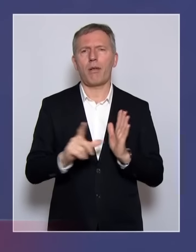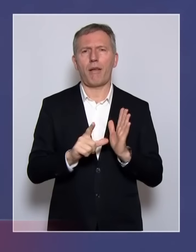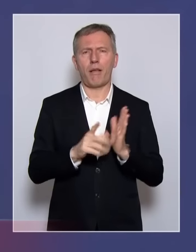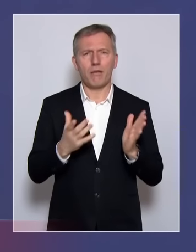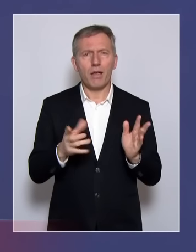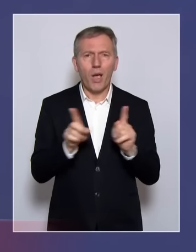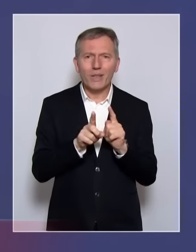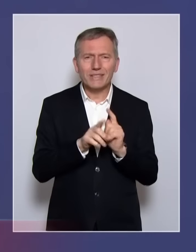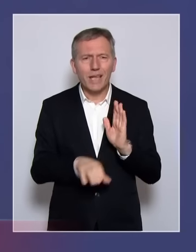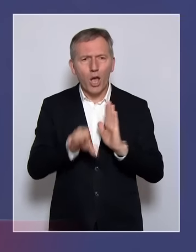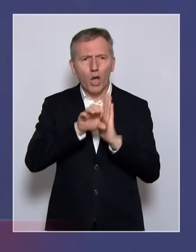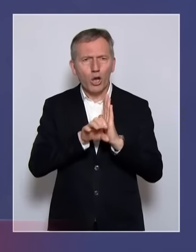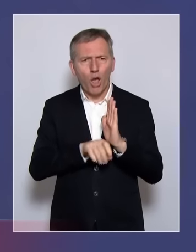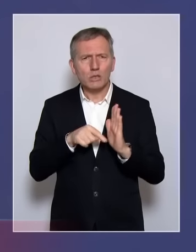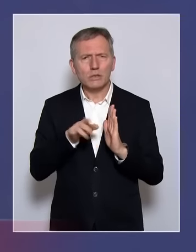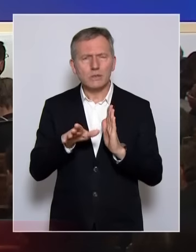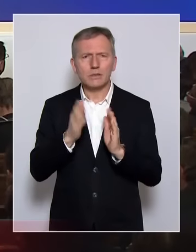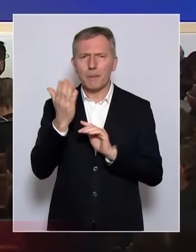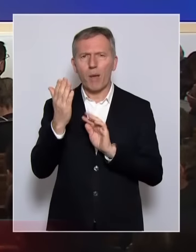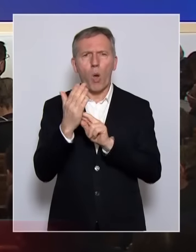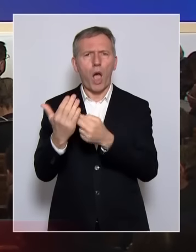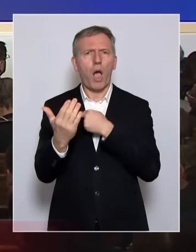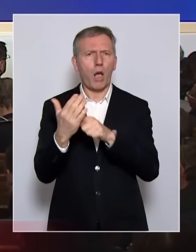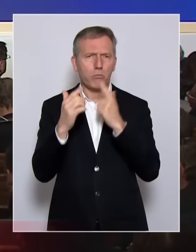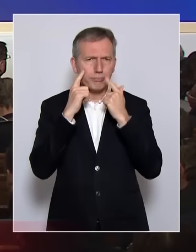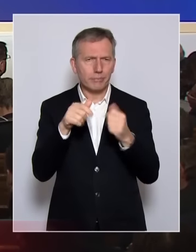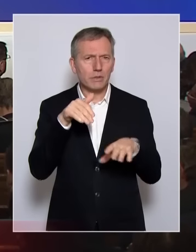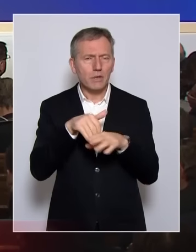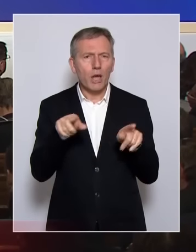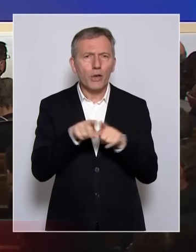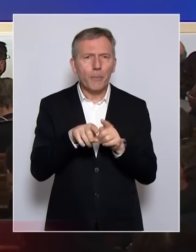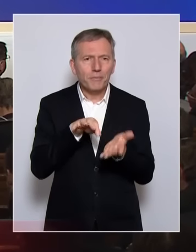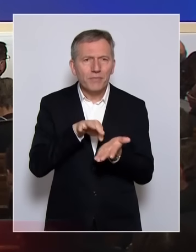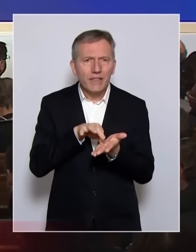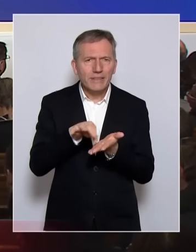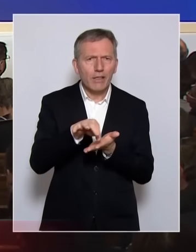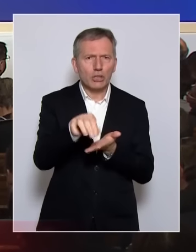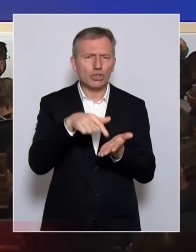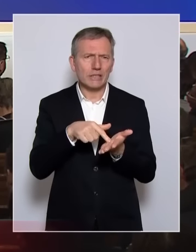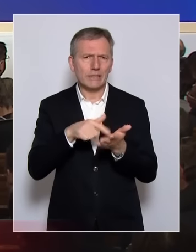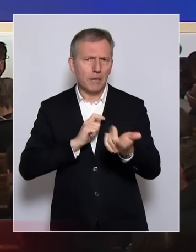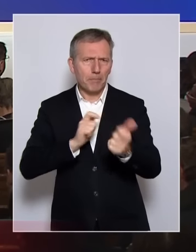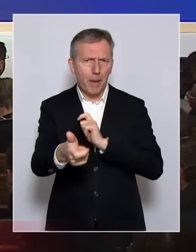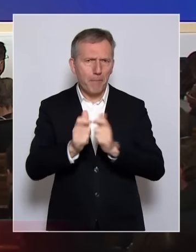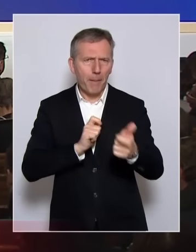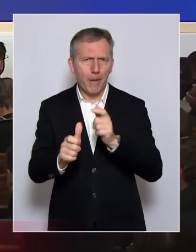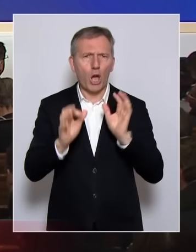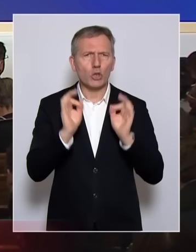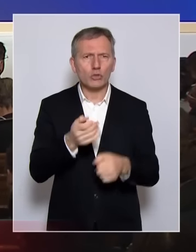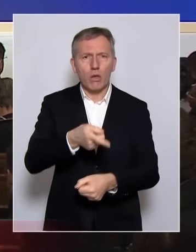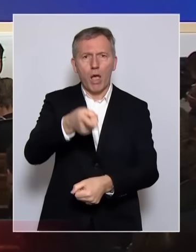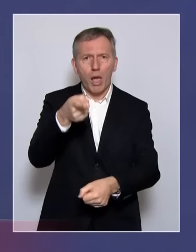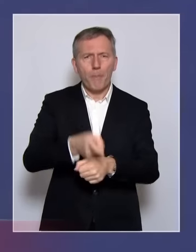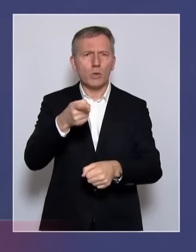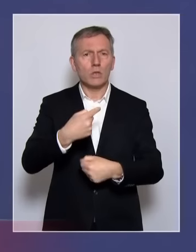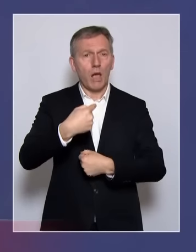intégrer des clauses miroirs dans nos accords commerciaux. Nous devons lancer une grande stratégie de réciprocité pour imposer les